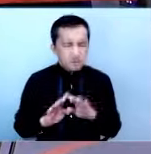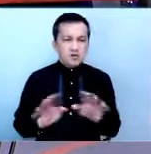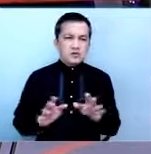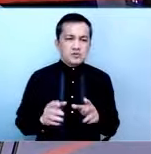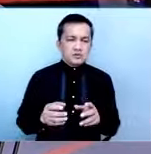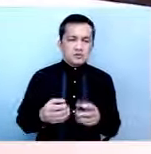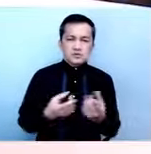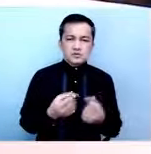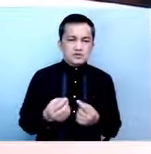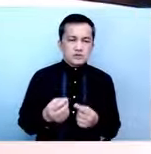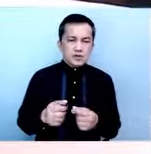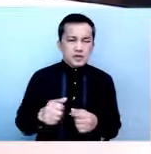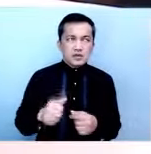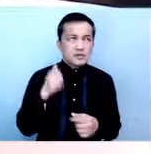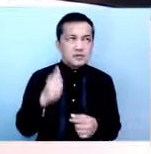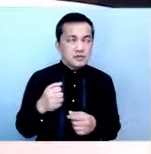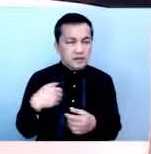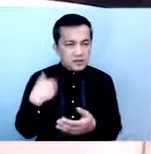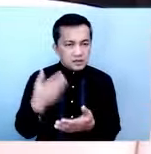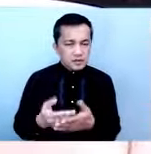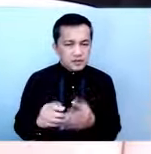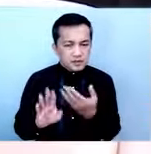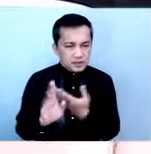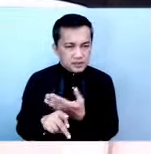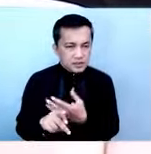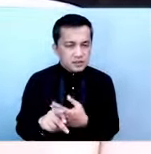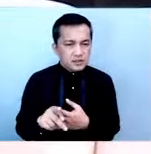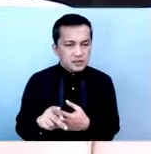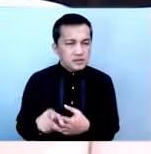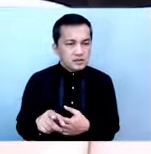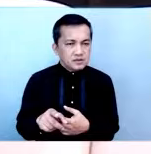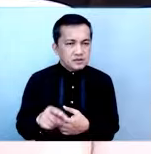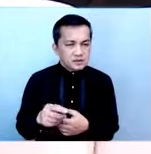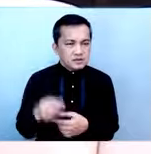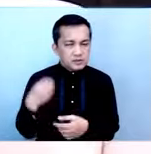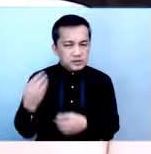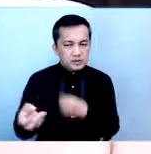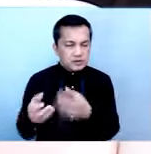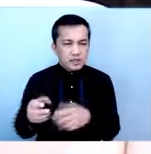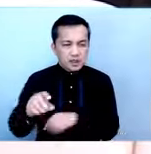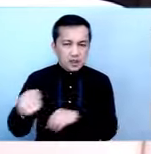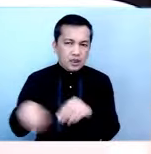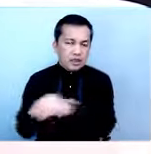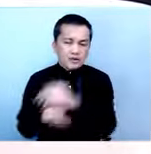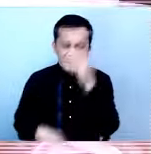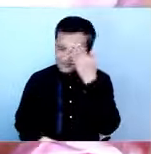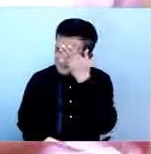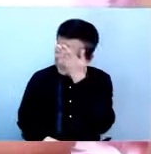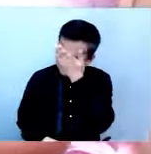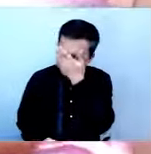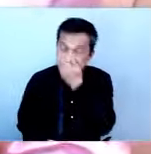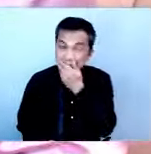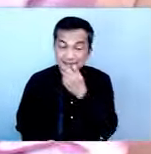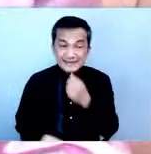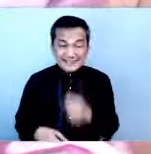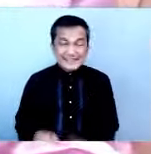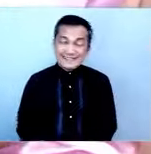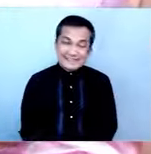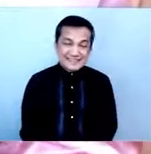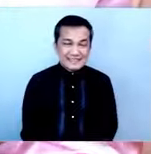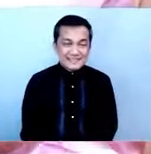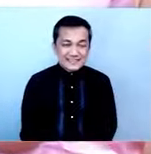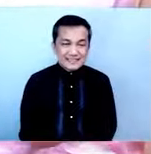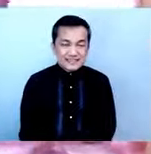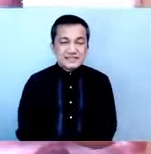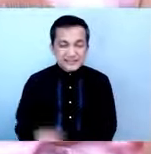ayokong darating tayo sa punto na magkakabalikan tayo ng binigay natin sa isa't isa. So, parang minsan, transaction. Opo, mami.